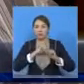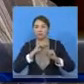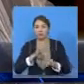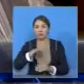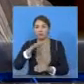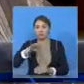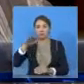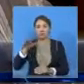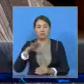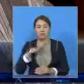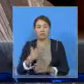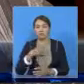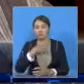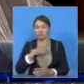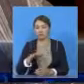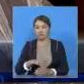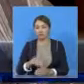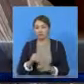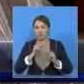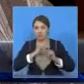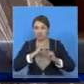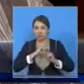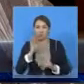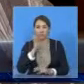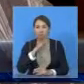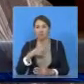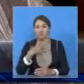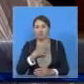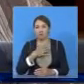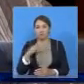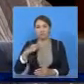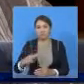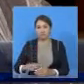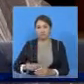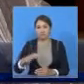лестнице. Ему важнее карьера. А маме важнее, чтобы